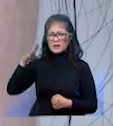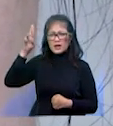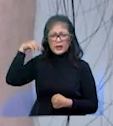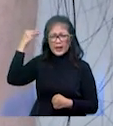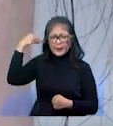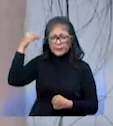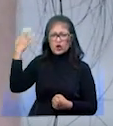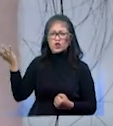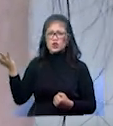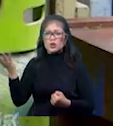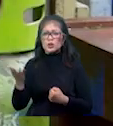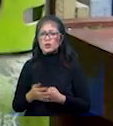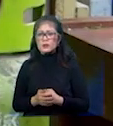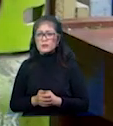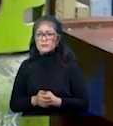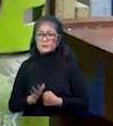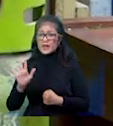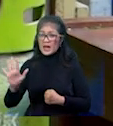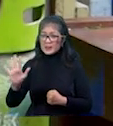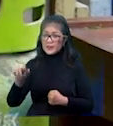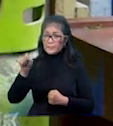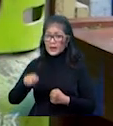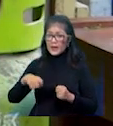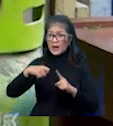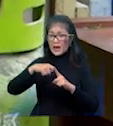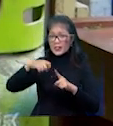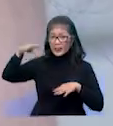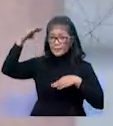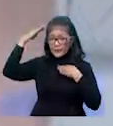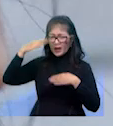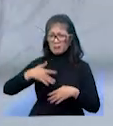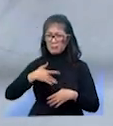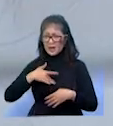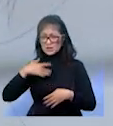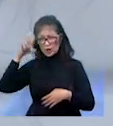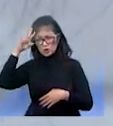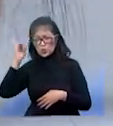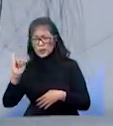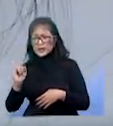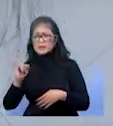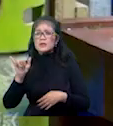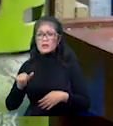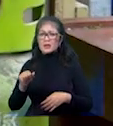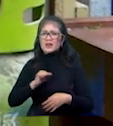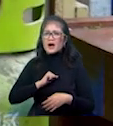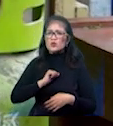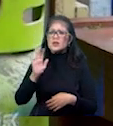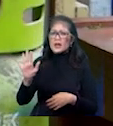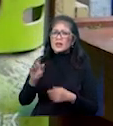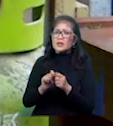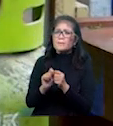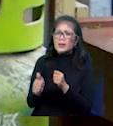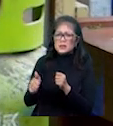nah nantinya dengan penggunaan KTP Ibu merasa dipersulit gitu nggak Takutnya takutnya takut